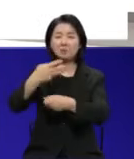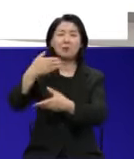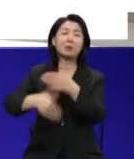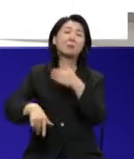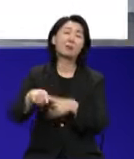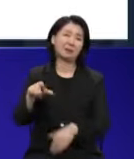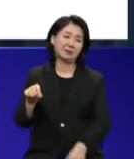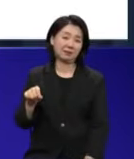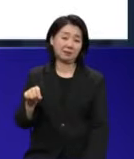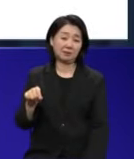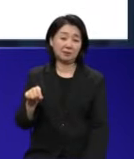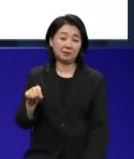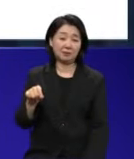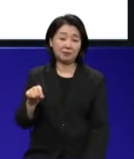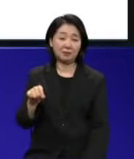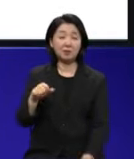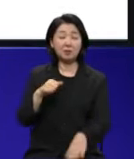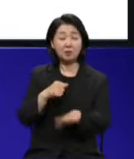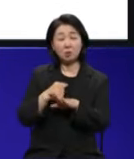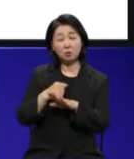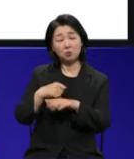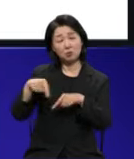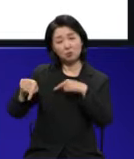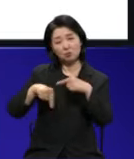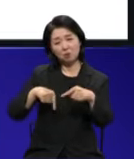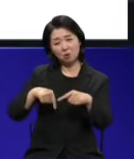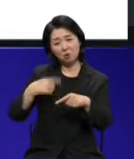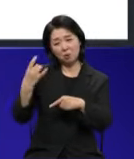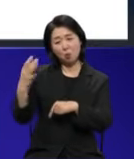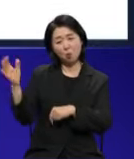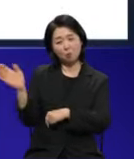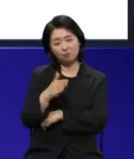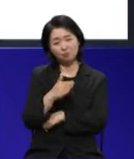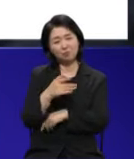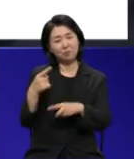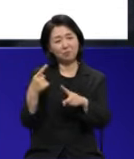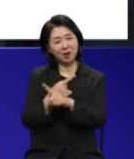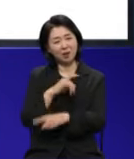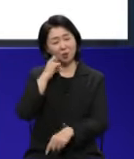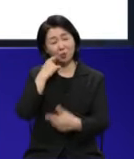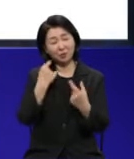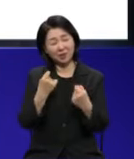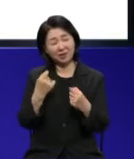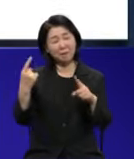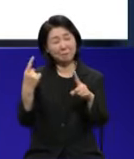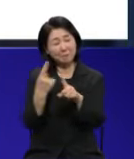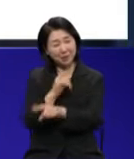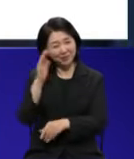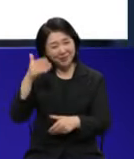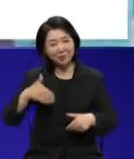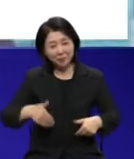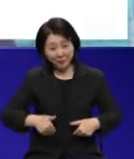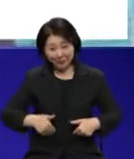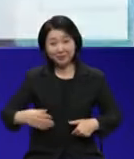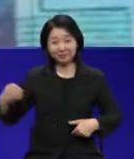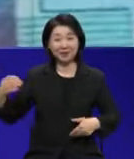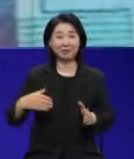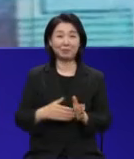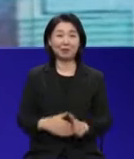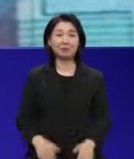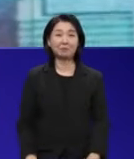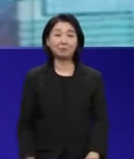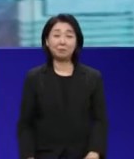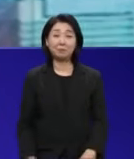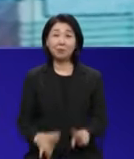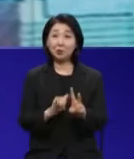일입니다만 그렇게 본질적으로 바뀌기 어렵지 않을까라고 생각을 합니다 저는네 바뀌어야 되지 않을까 그런 말씀하셨습니다 그러면 두